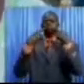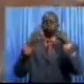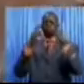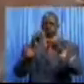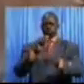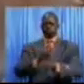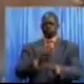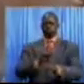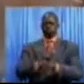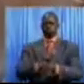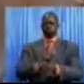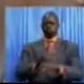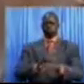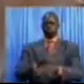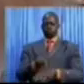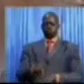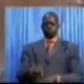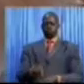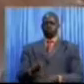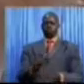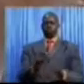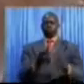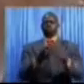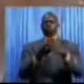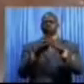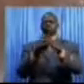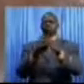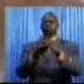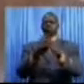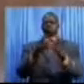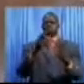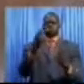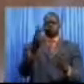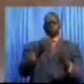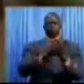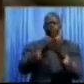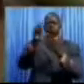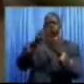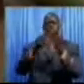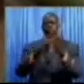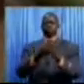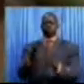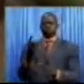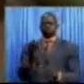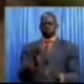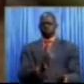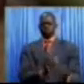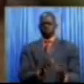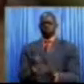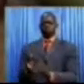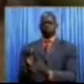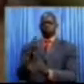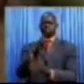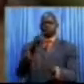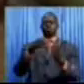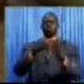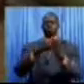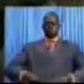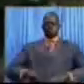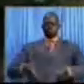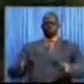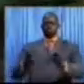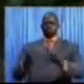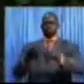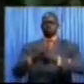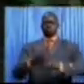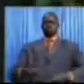le sol comme il faut. Lancée depuis le 3 juin 2011, l'opération 100 000 charrues a permis à ce jour de